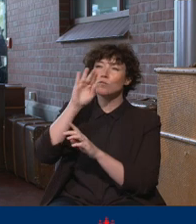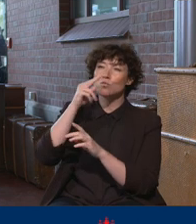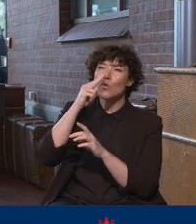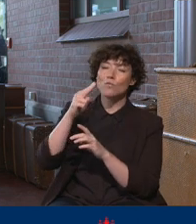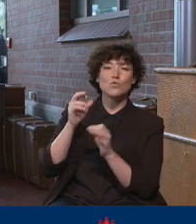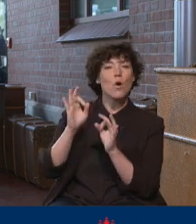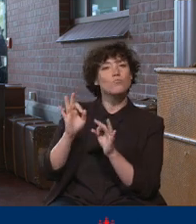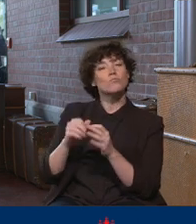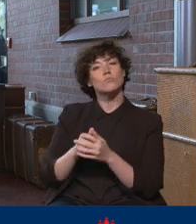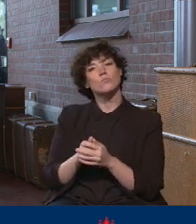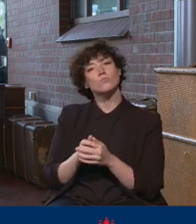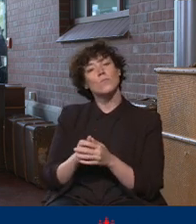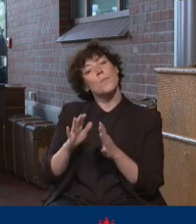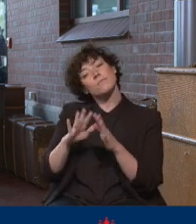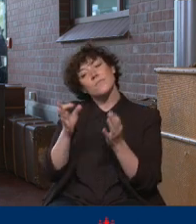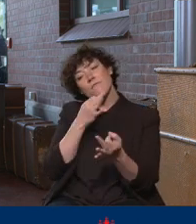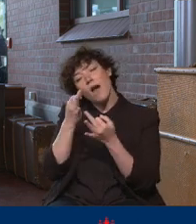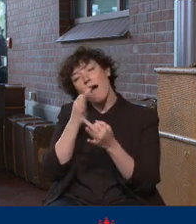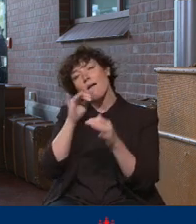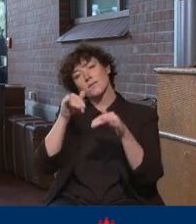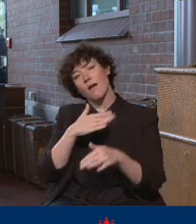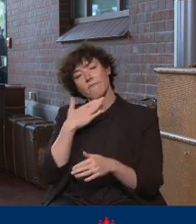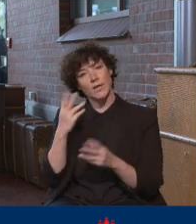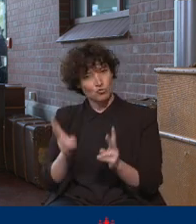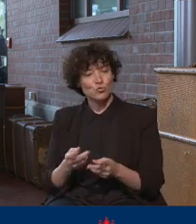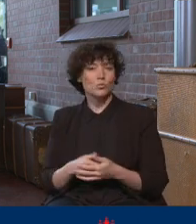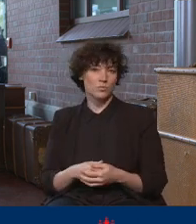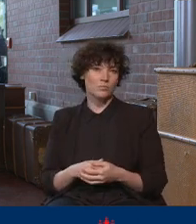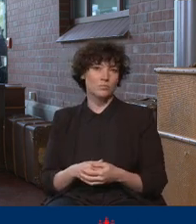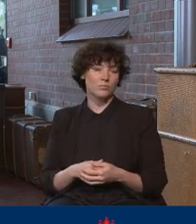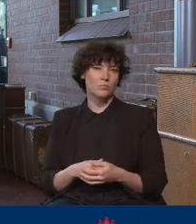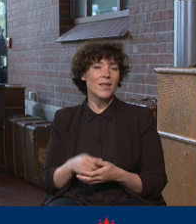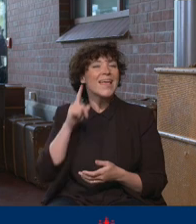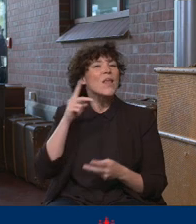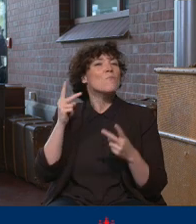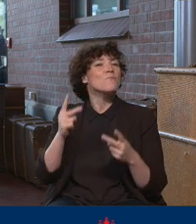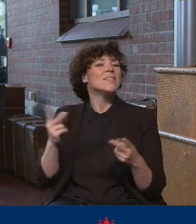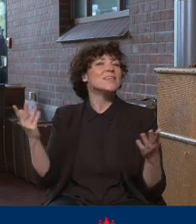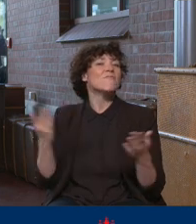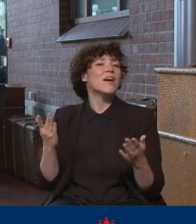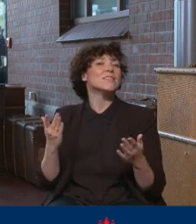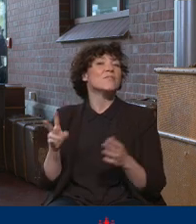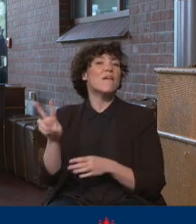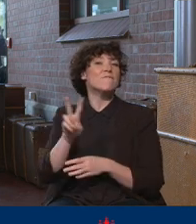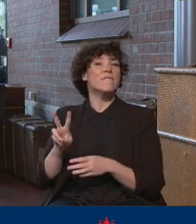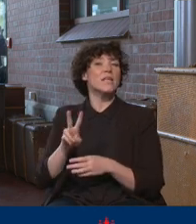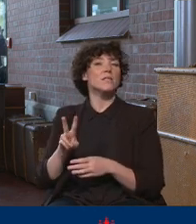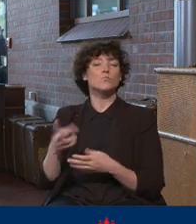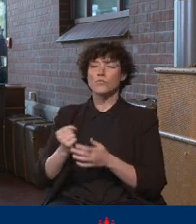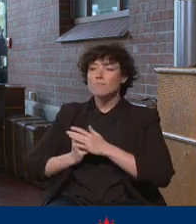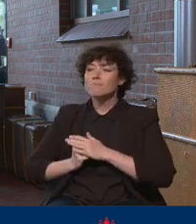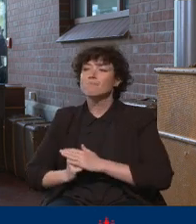viele fragen mit verbunden und ich glaube es ist wichtig der vettel da auch eine kraft zu geben